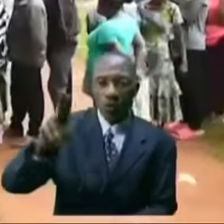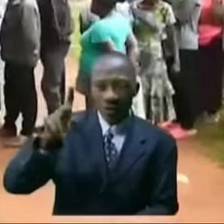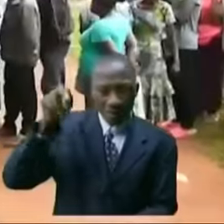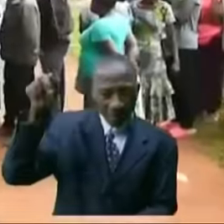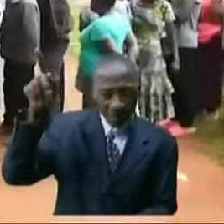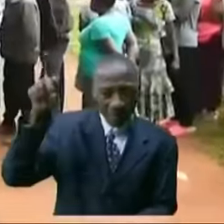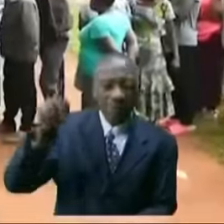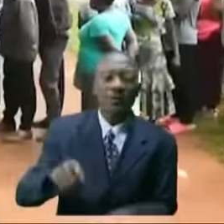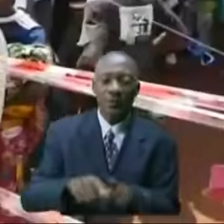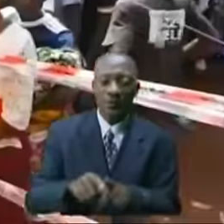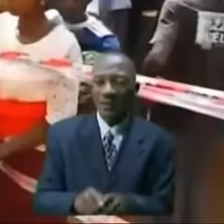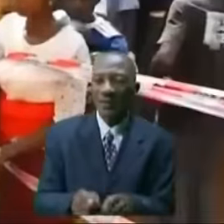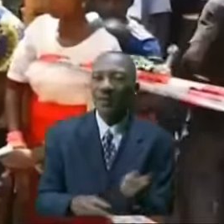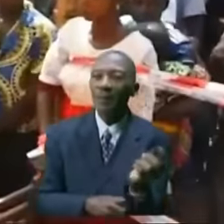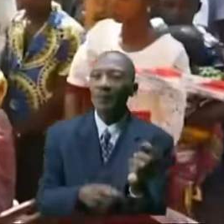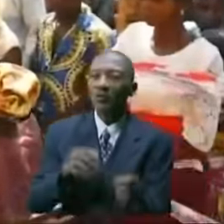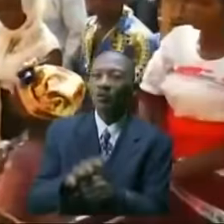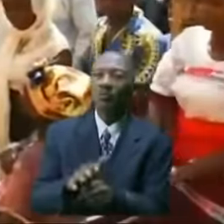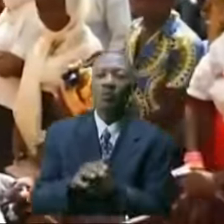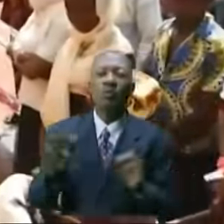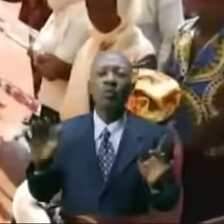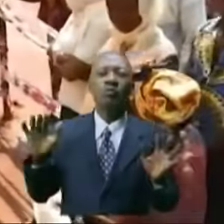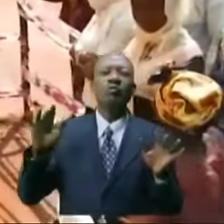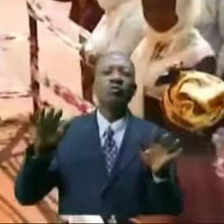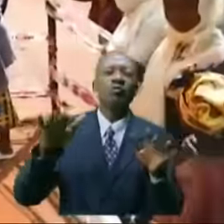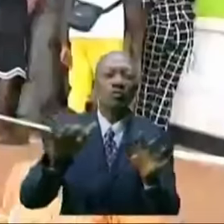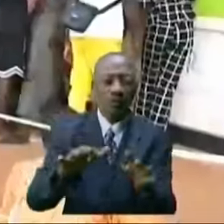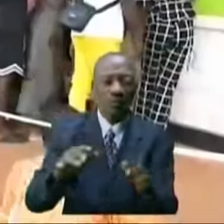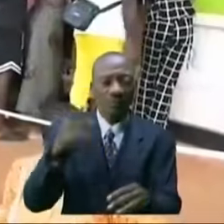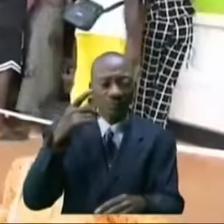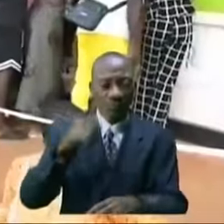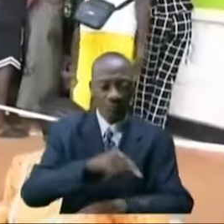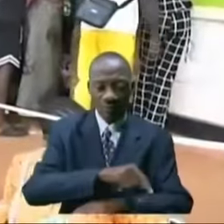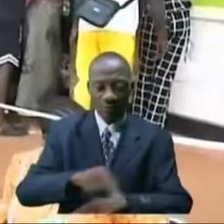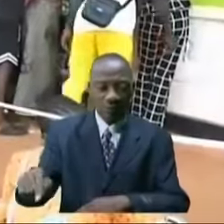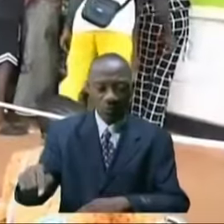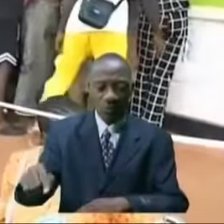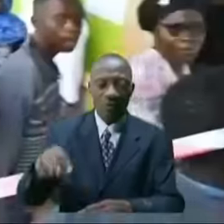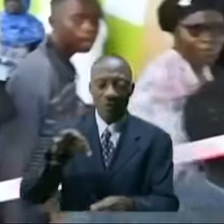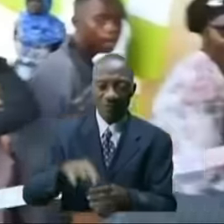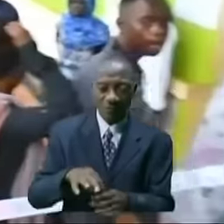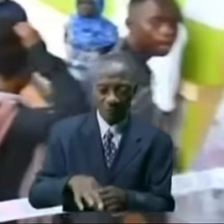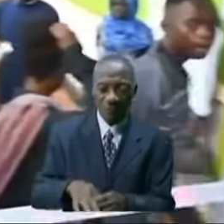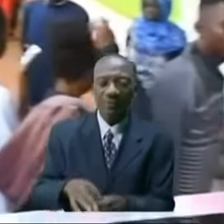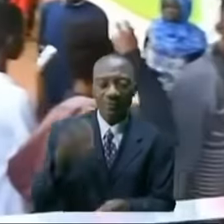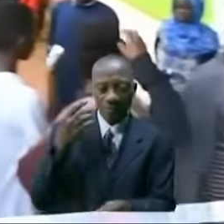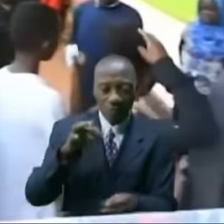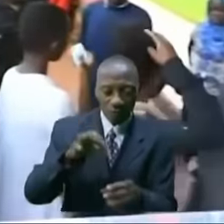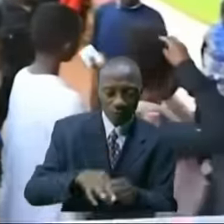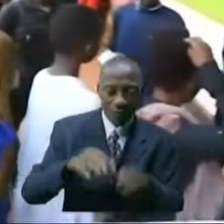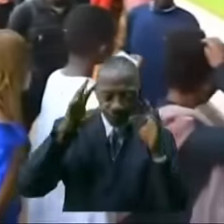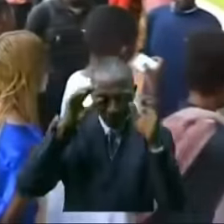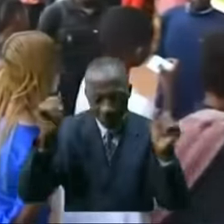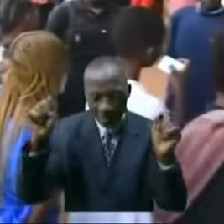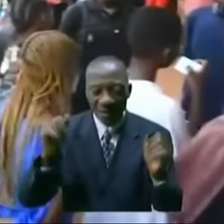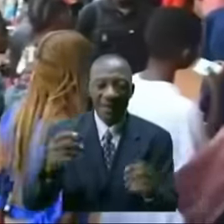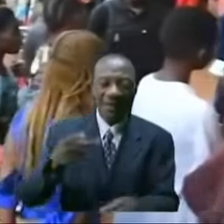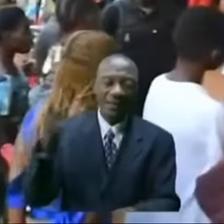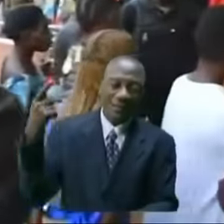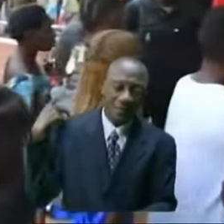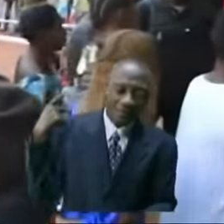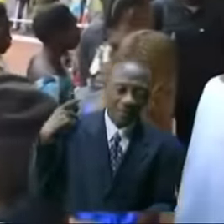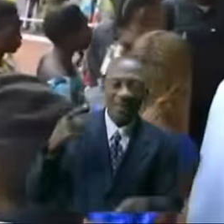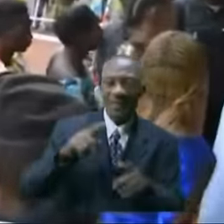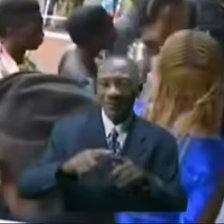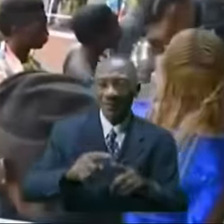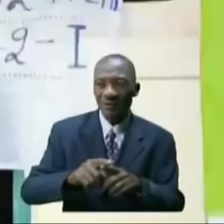habitants ont pris d'assaut le bureau de vote. Carte d'électeur en main, l'opération électorale s'est déroulée